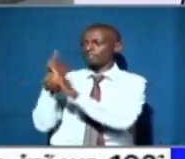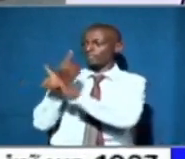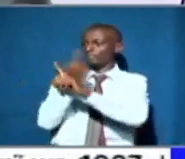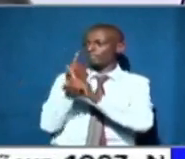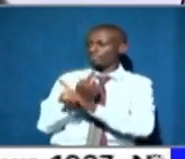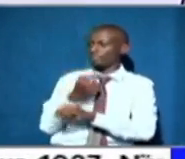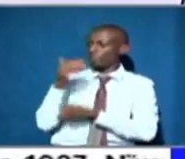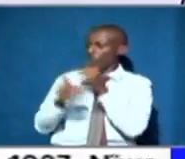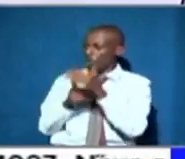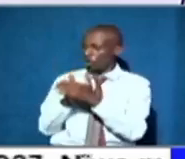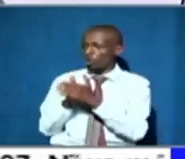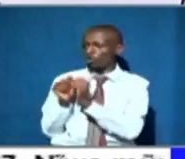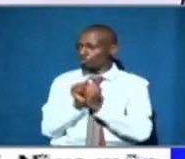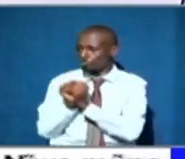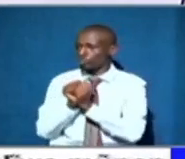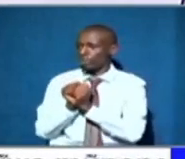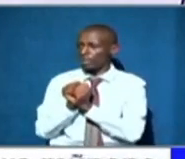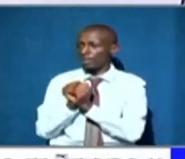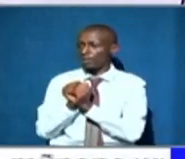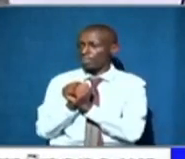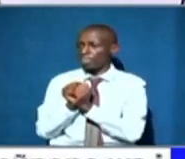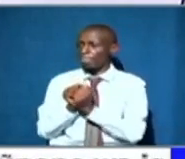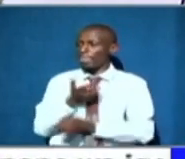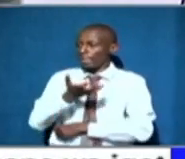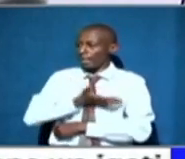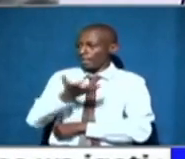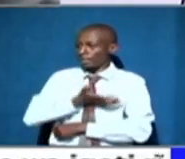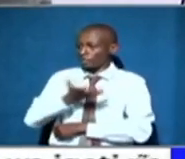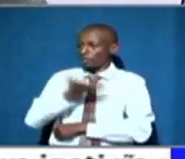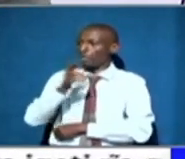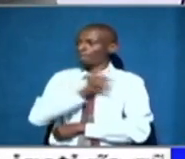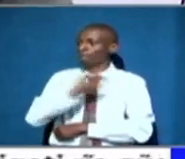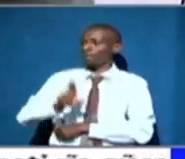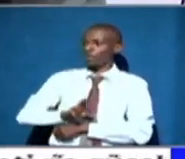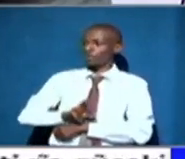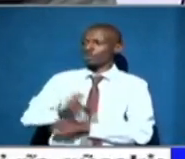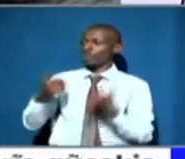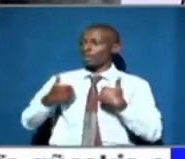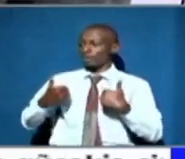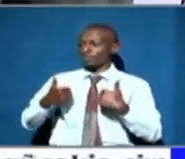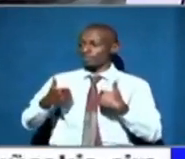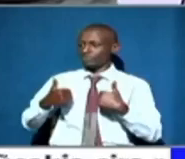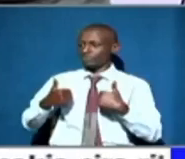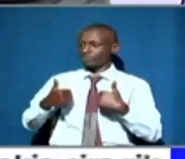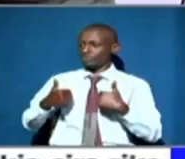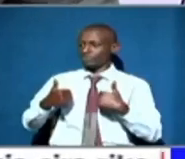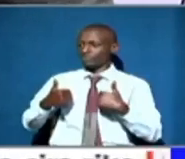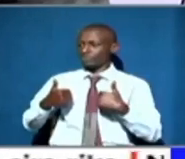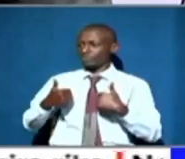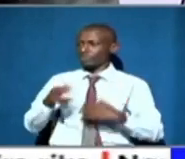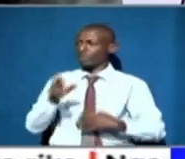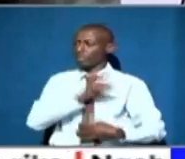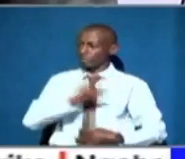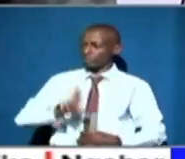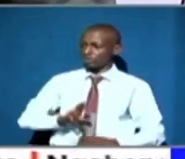Inyo the muso kanedi yomu ikeki Mwigire kiedu kimo gegu ito Kajo ya dini muka ingira kanjo ya dini ati ndiri